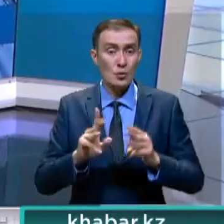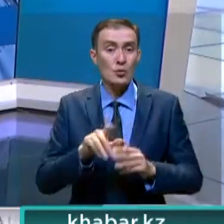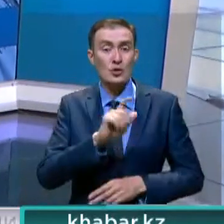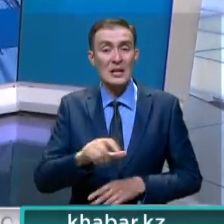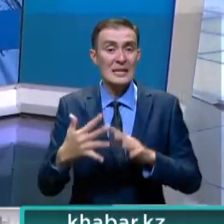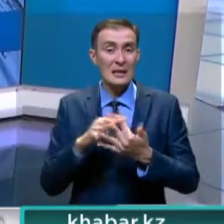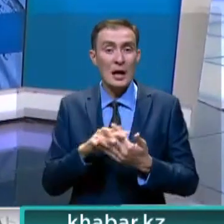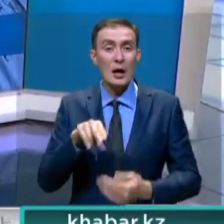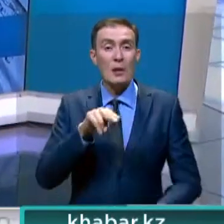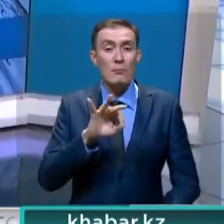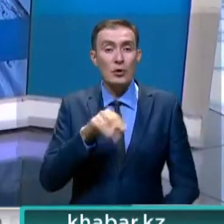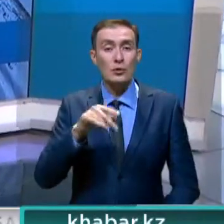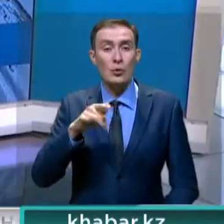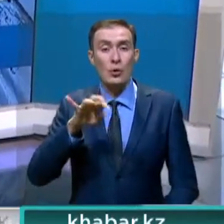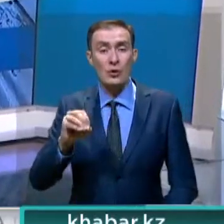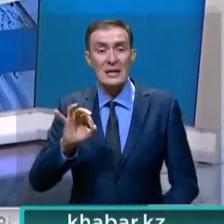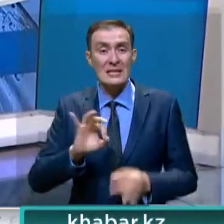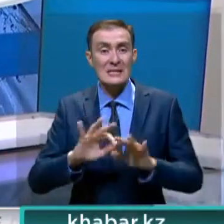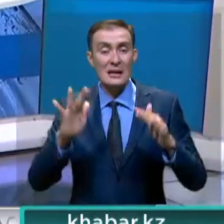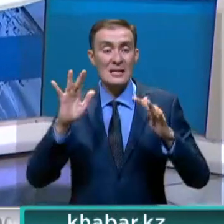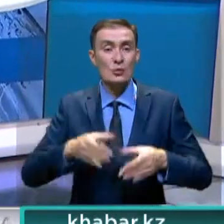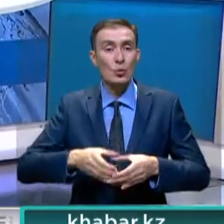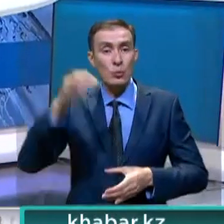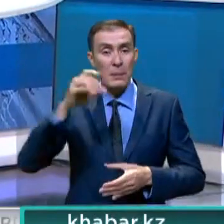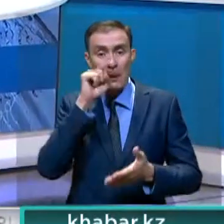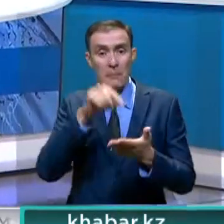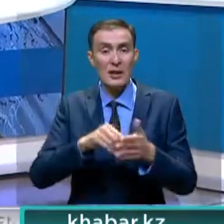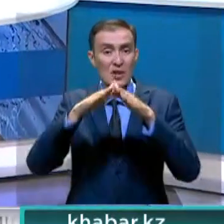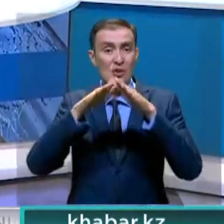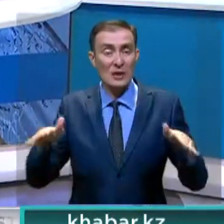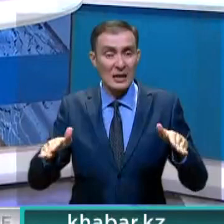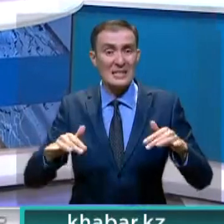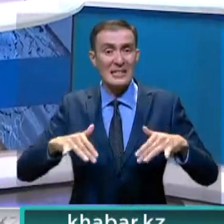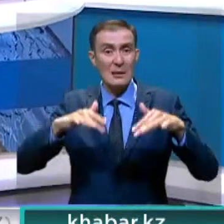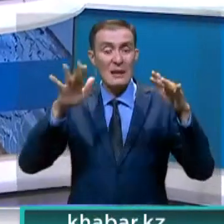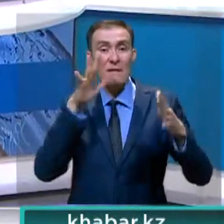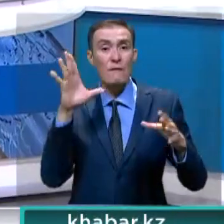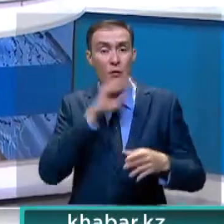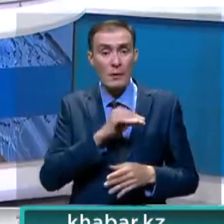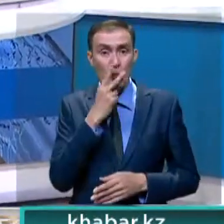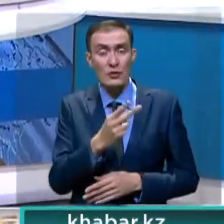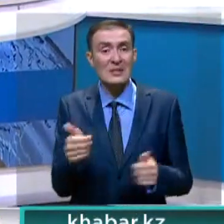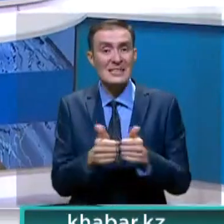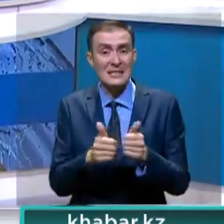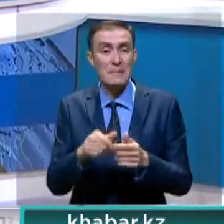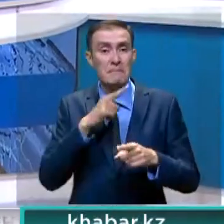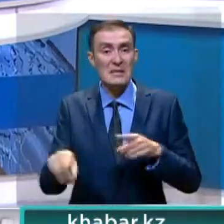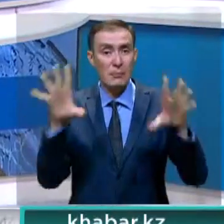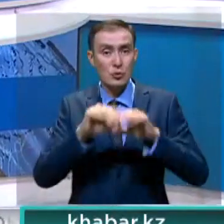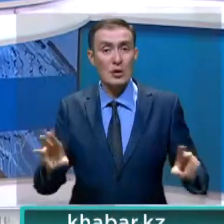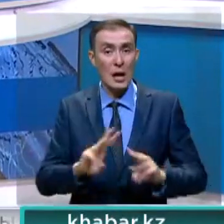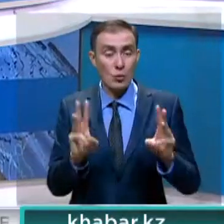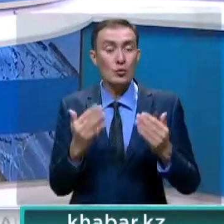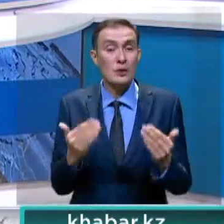У жителей села Подгорная искра из дымоходной трубы попала на чердак. Задымление вовремя заметил сосед, и огонь быстро